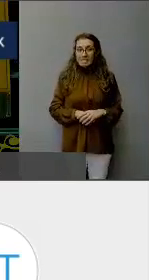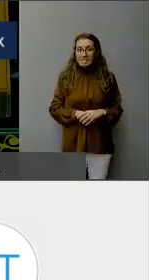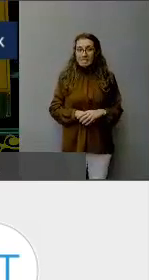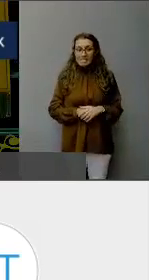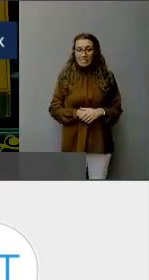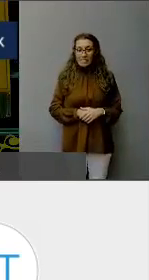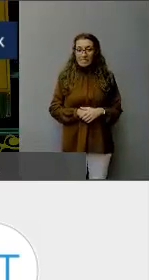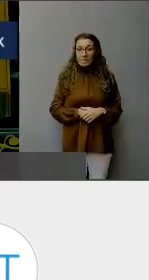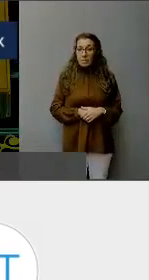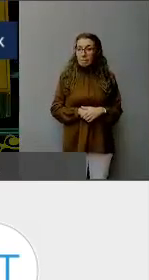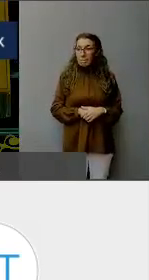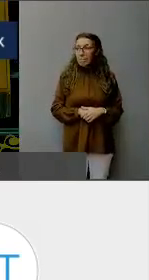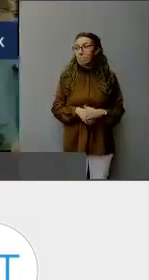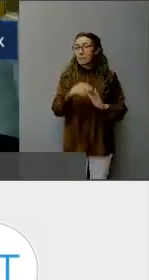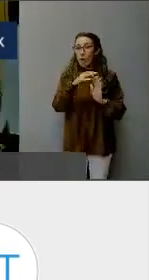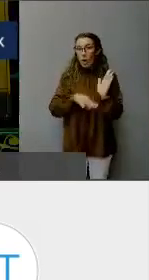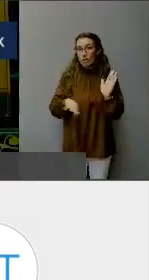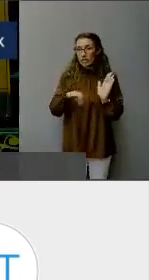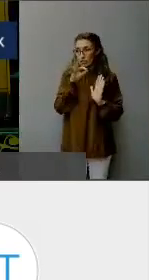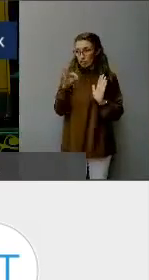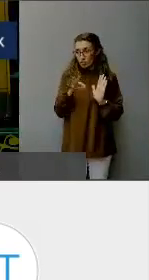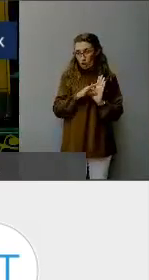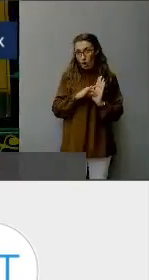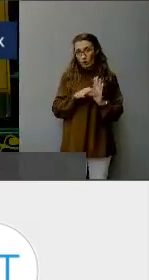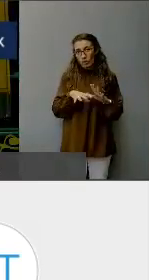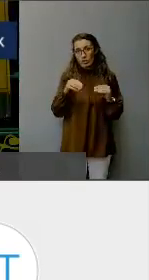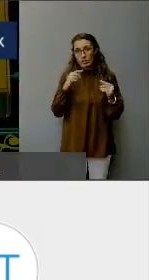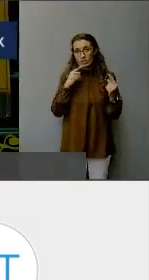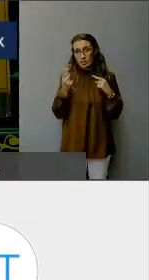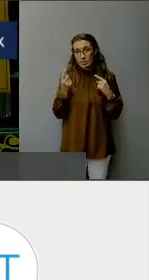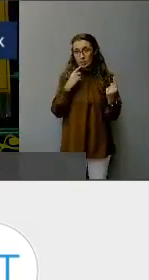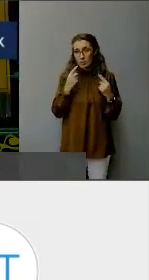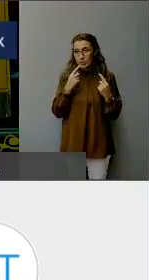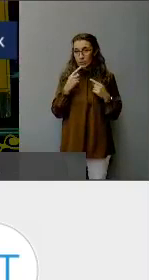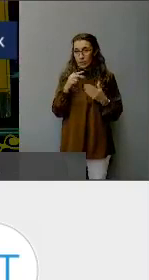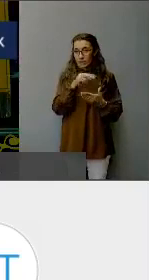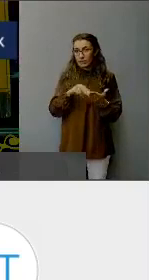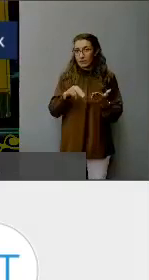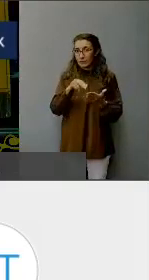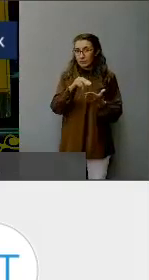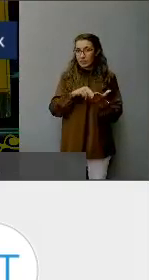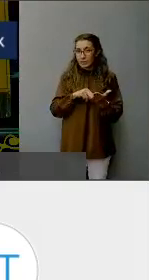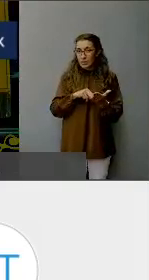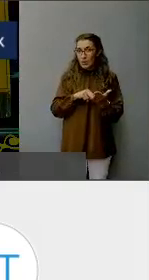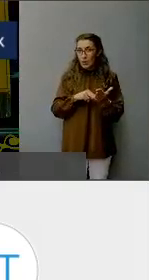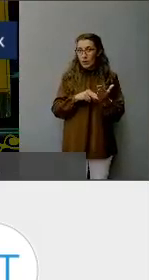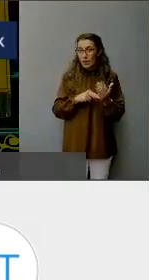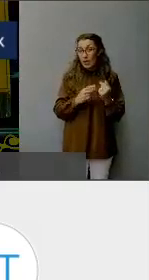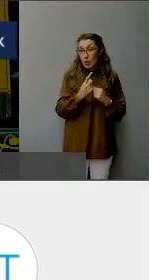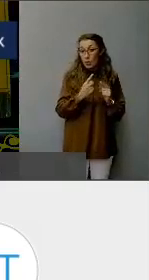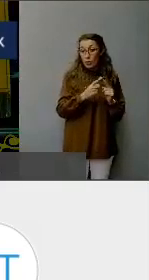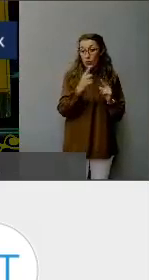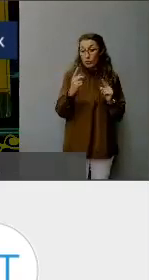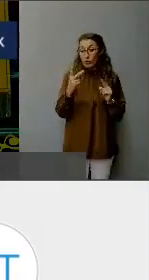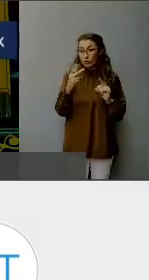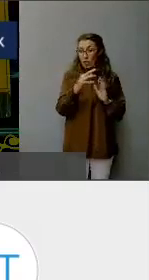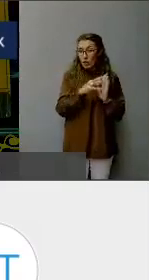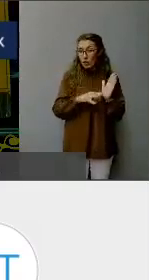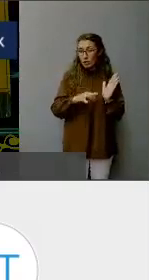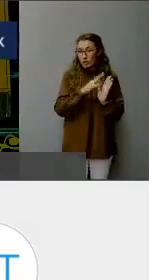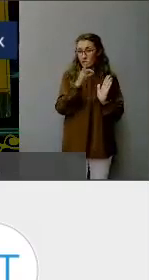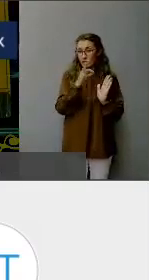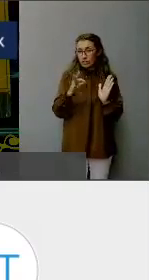negli ordini del giorno quindi vorrei votazione i primi tre ordini del giorno con